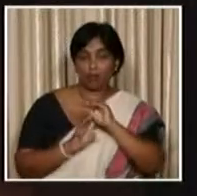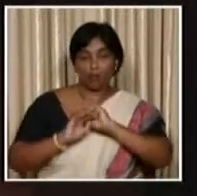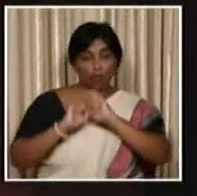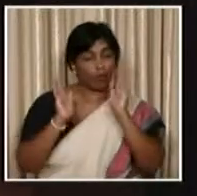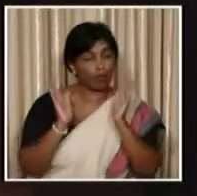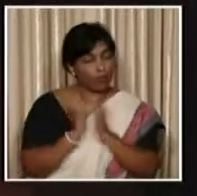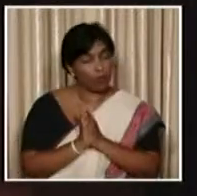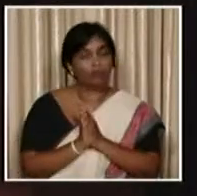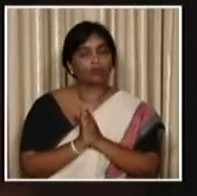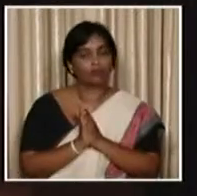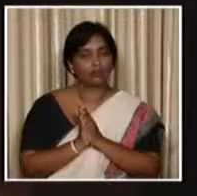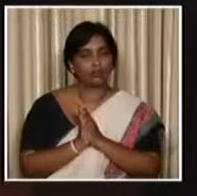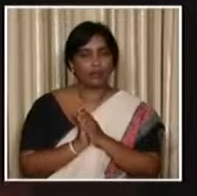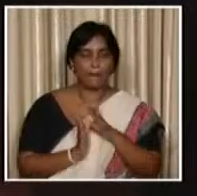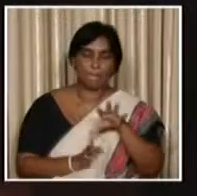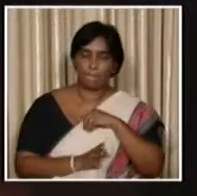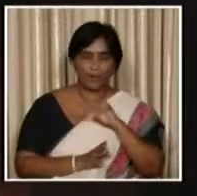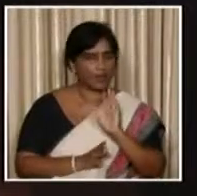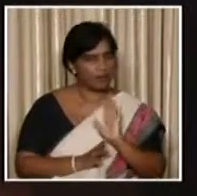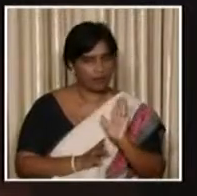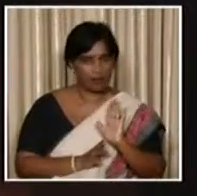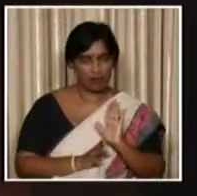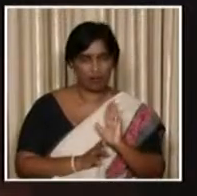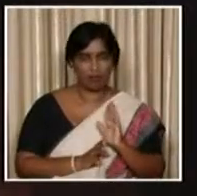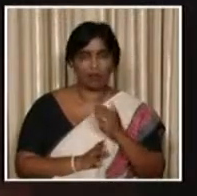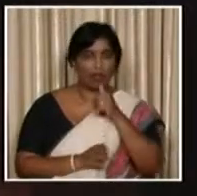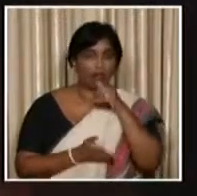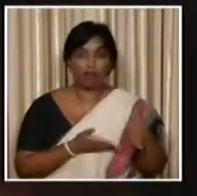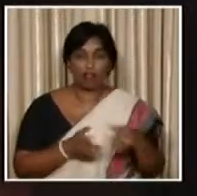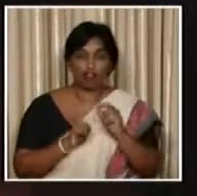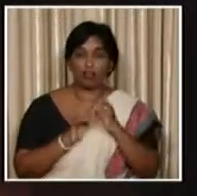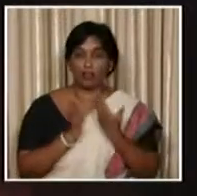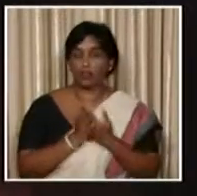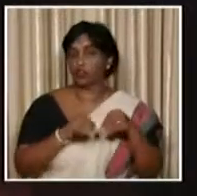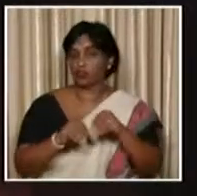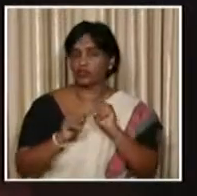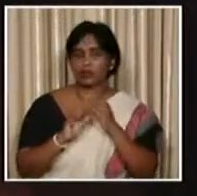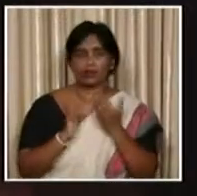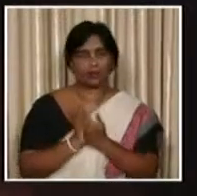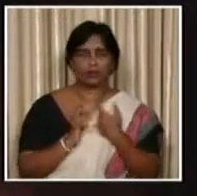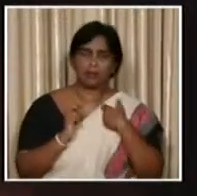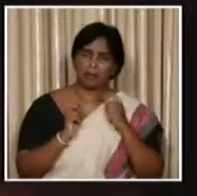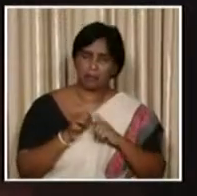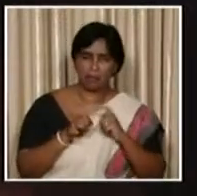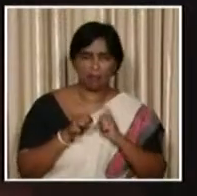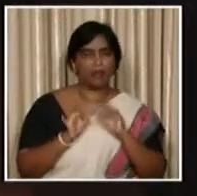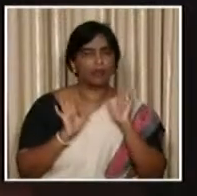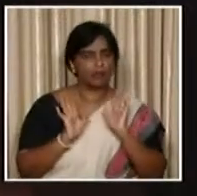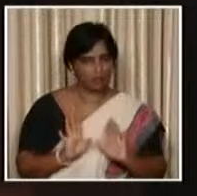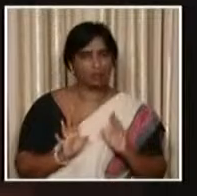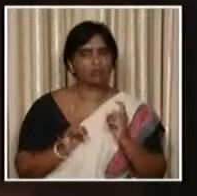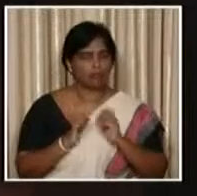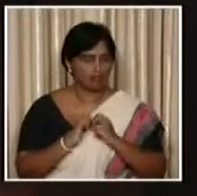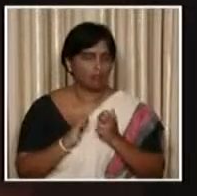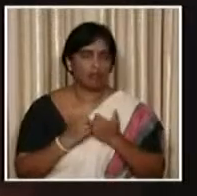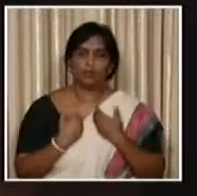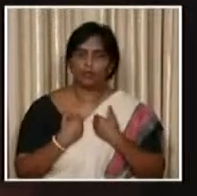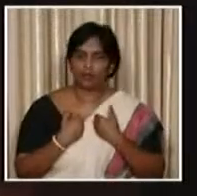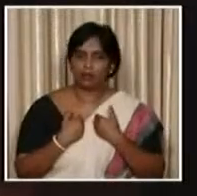දේ පිළිබඳව අපි එකඟ නැහැ. වාරි ප්‍රතිපත්ති ගැන, කෘෂි ප්‍රතිපත්ති ගැන අපිට තියෙනවා ප්‍රශ්න. අපිට තියෙනවා